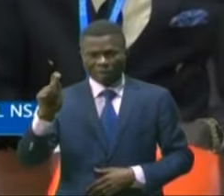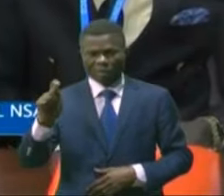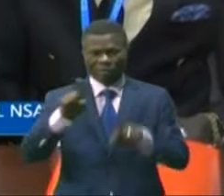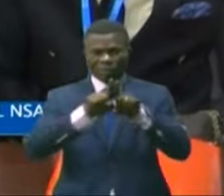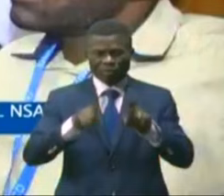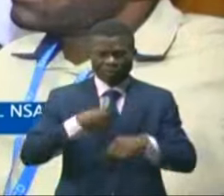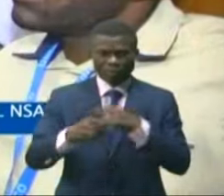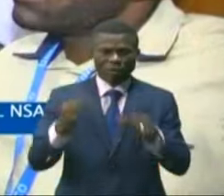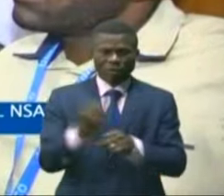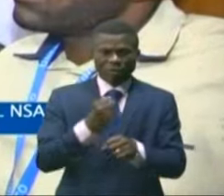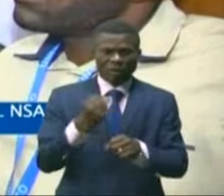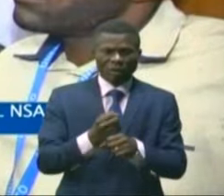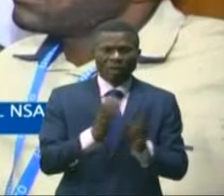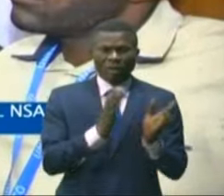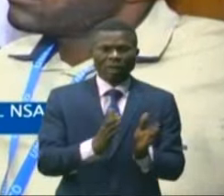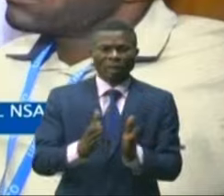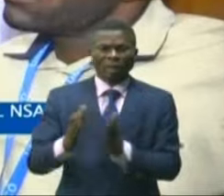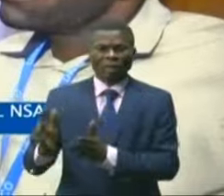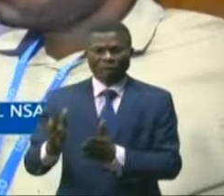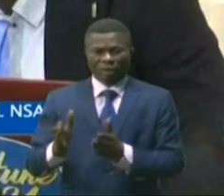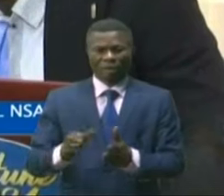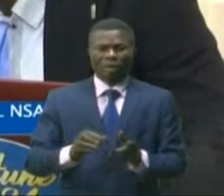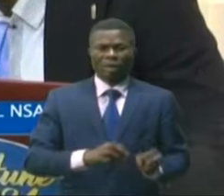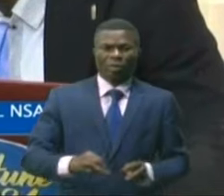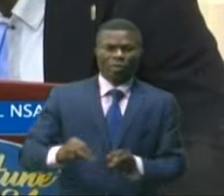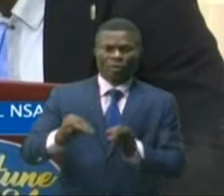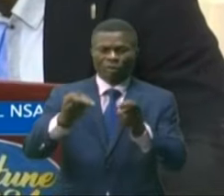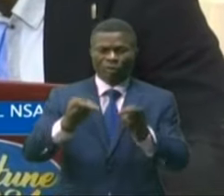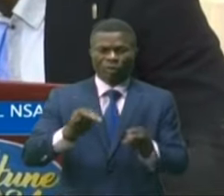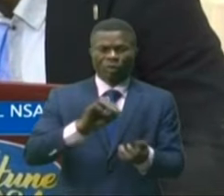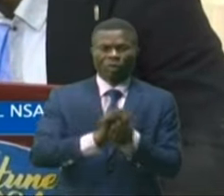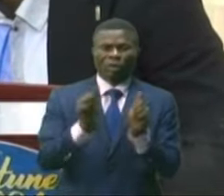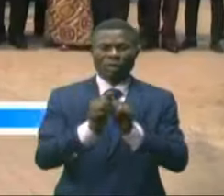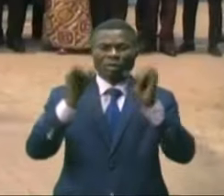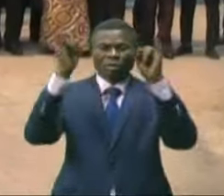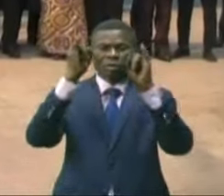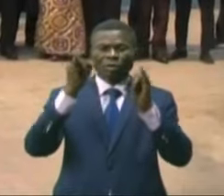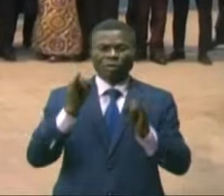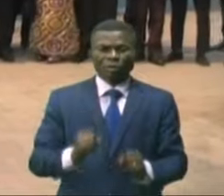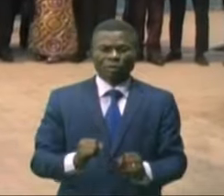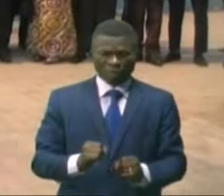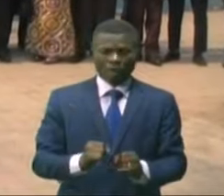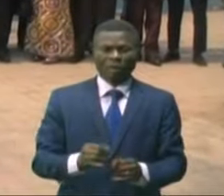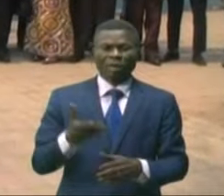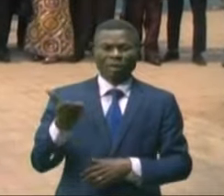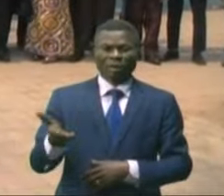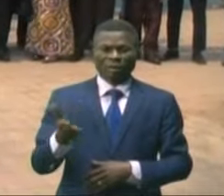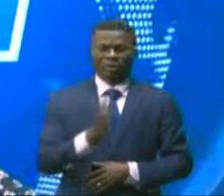les activités d'élaboration de la stratégie de digitalisation de l'FTP.